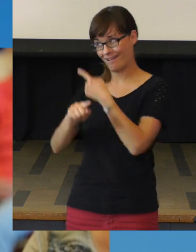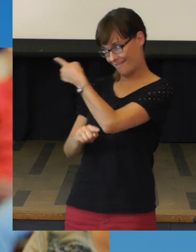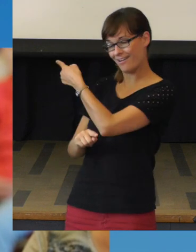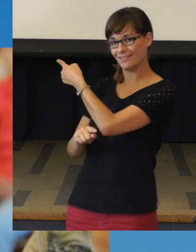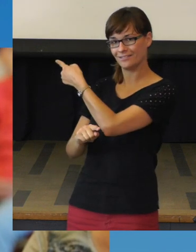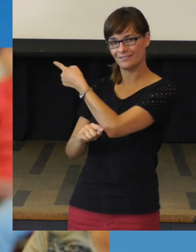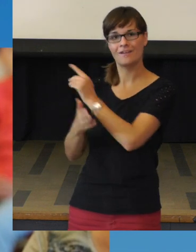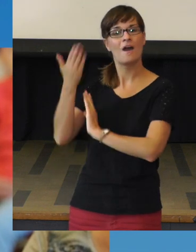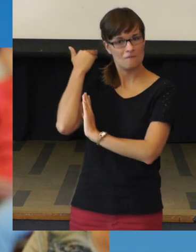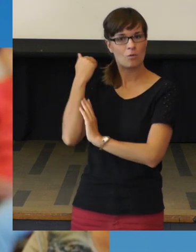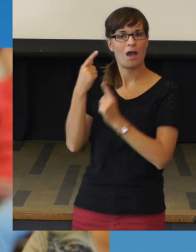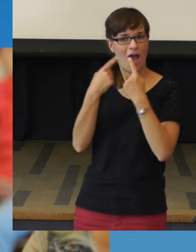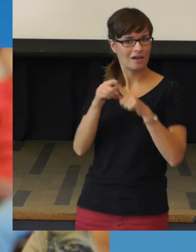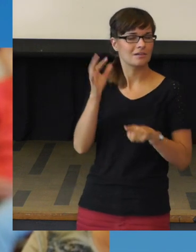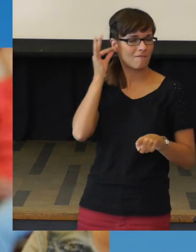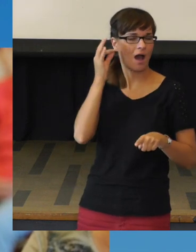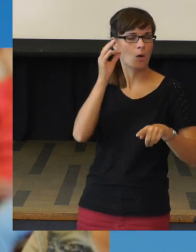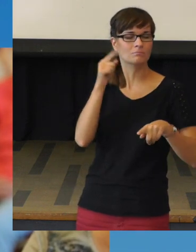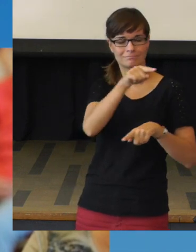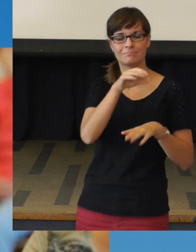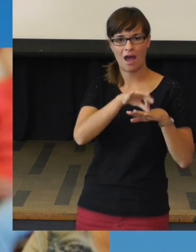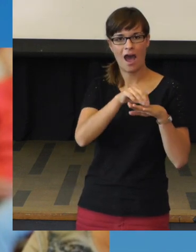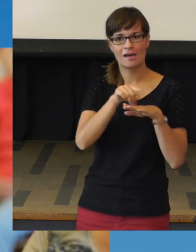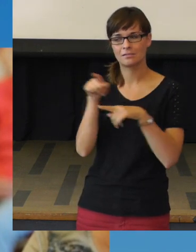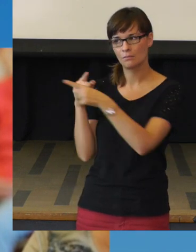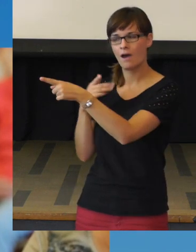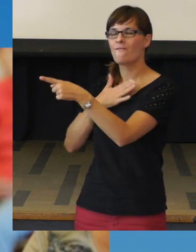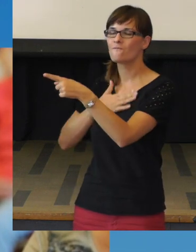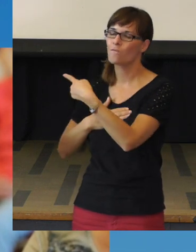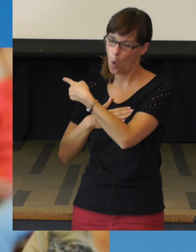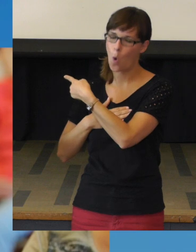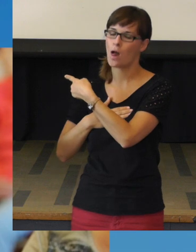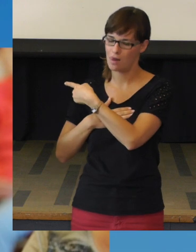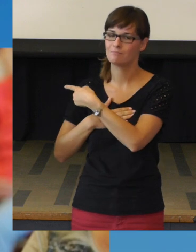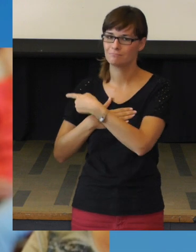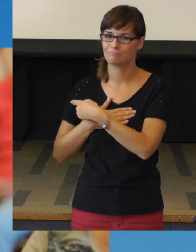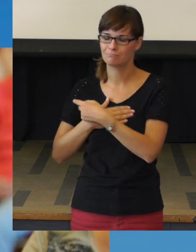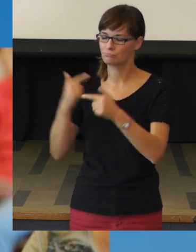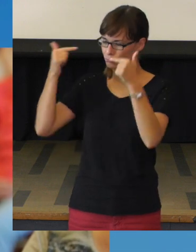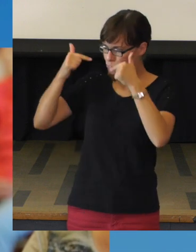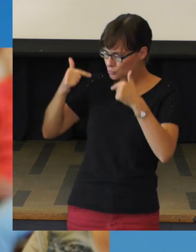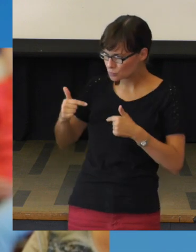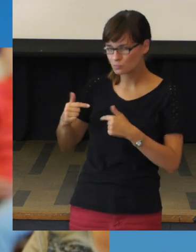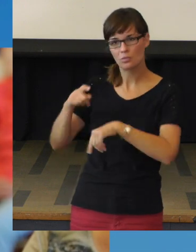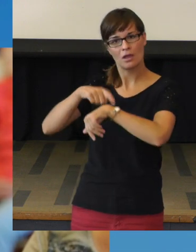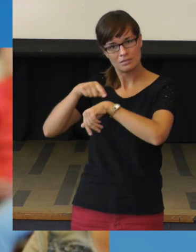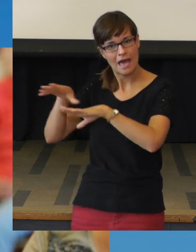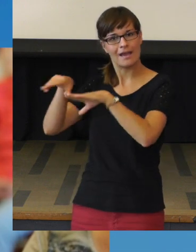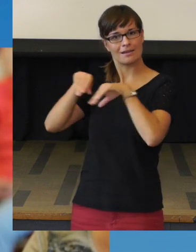das die Frau Dr. Salecker. Und da fühle ich mich gut aufgehoben und der hat auch Zeit für